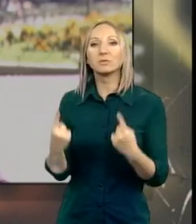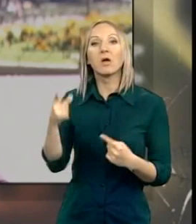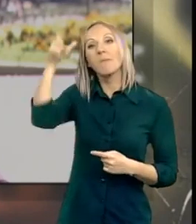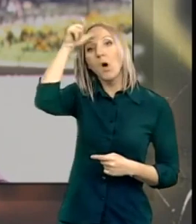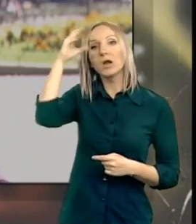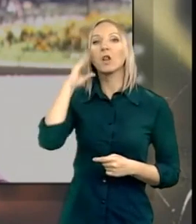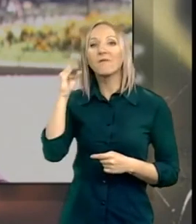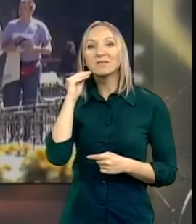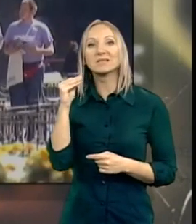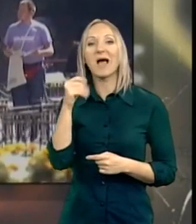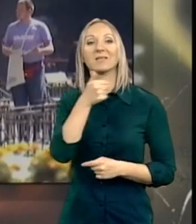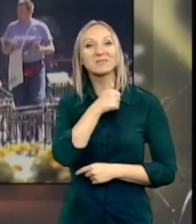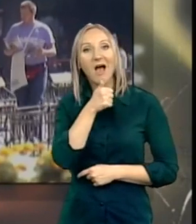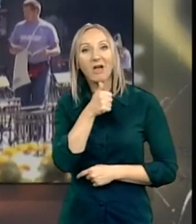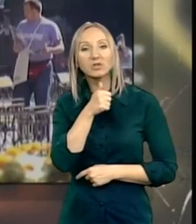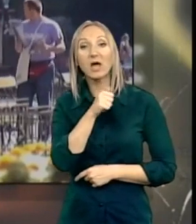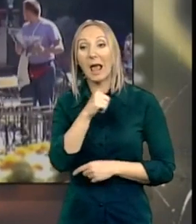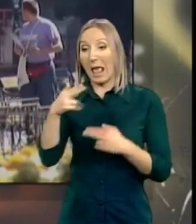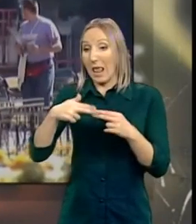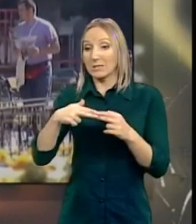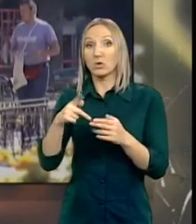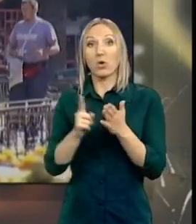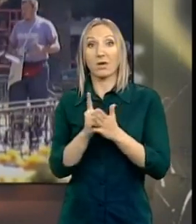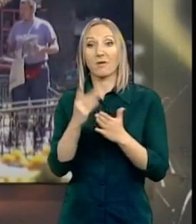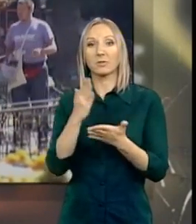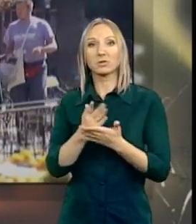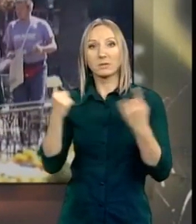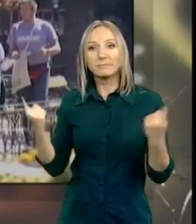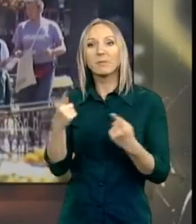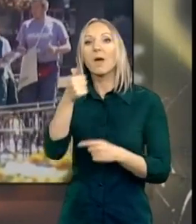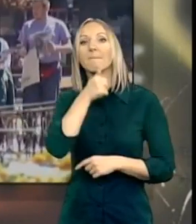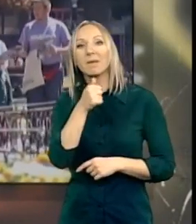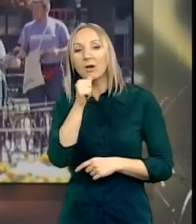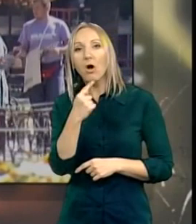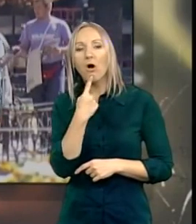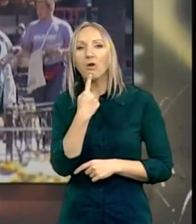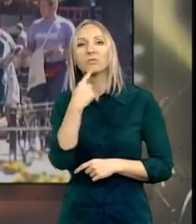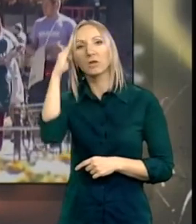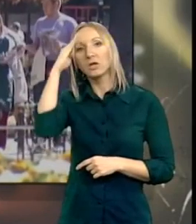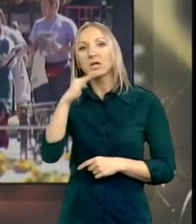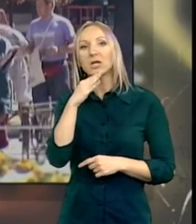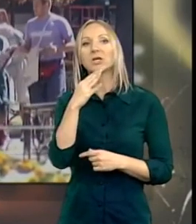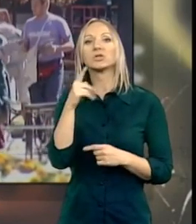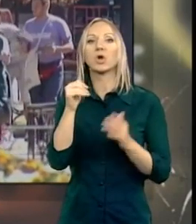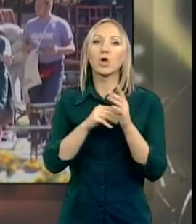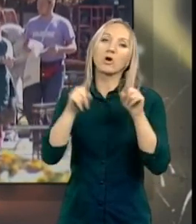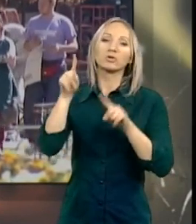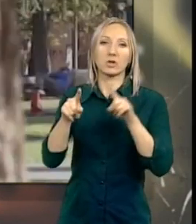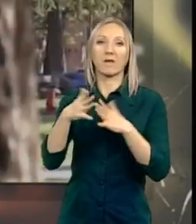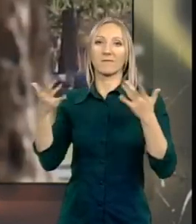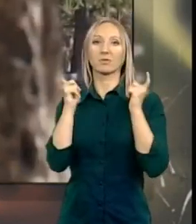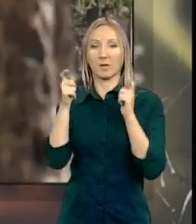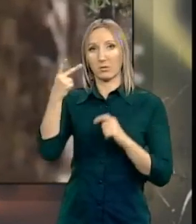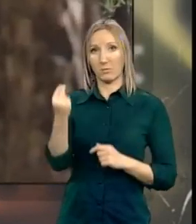Novom Sadu, u Zaječaru, a u najskorije vreme će se pokrenuti u Pirotu, u Nišu i još nekim većim gradovima u